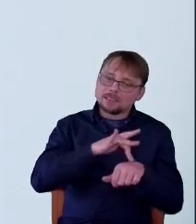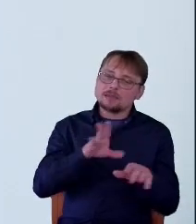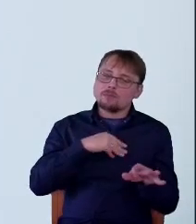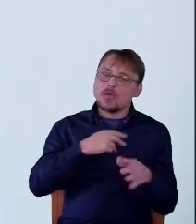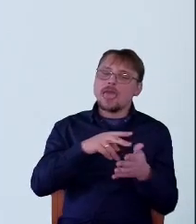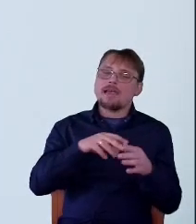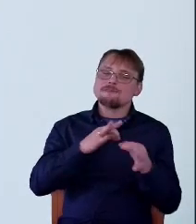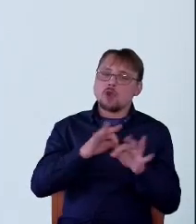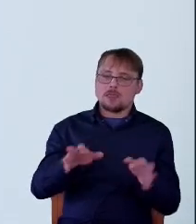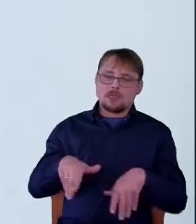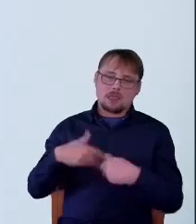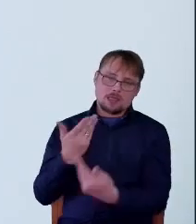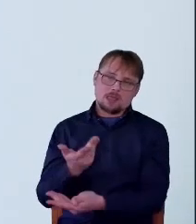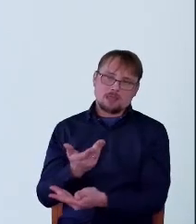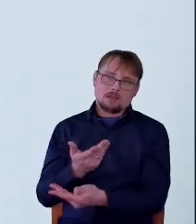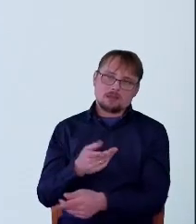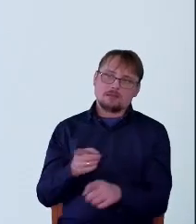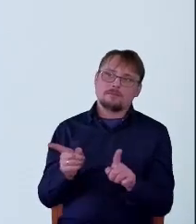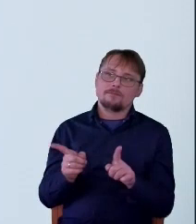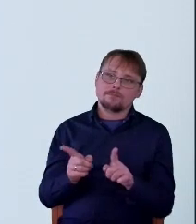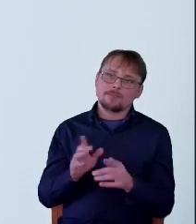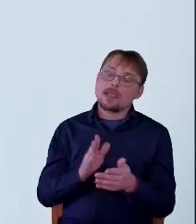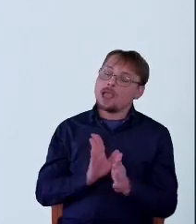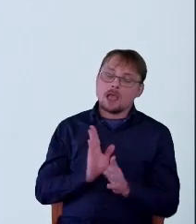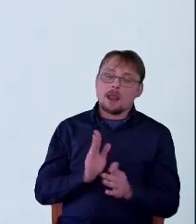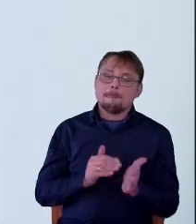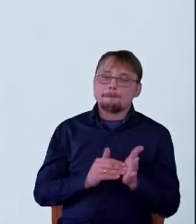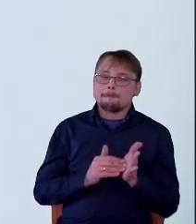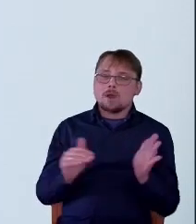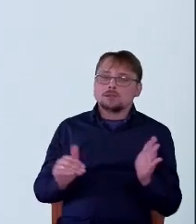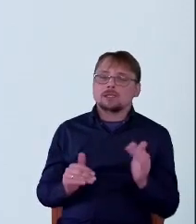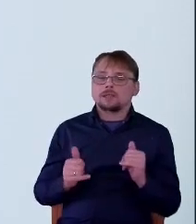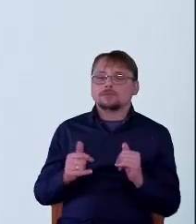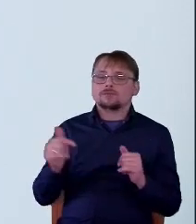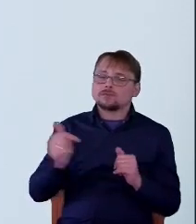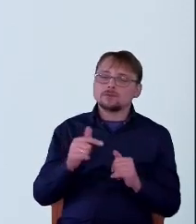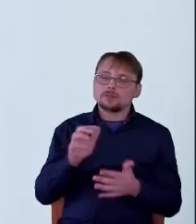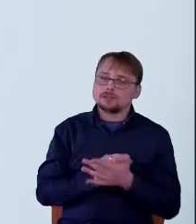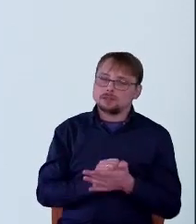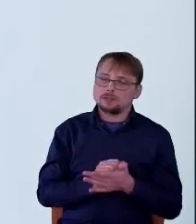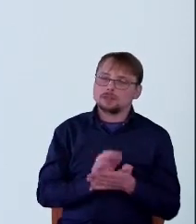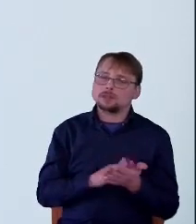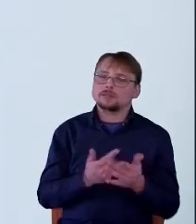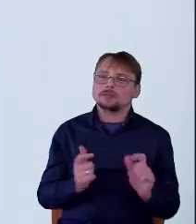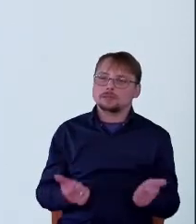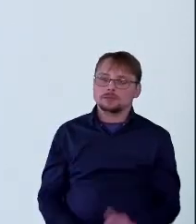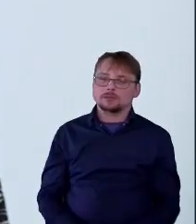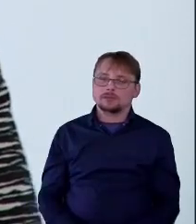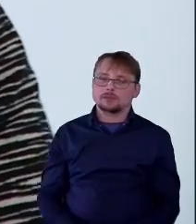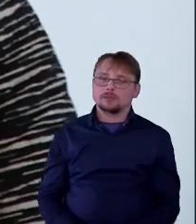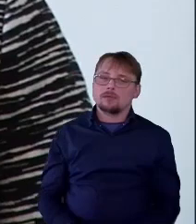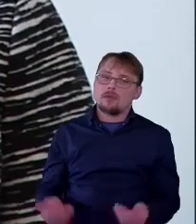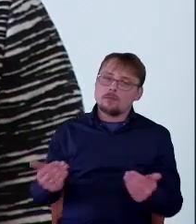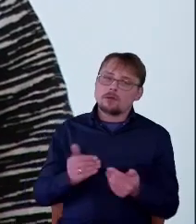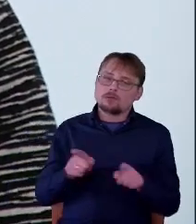zajęciami, poza obowiązkowymi zajęciami edukacyjnymi. Wśród tych zajęć też należy wskazać możliwość zorganizowania